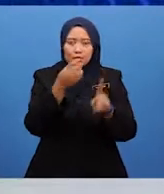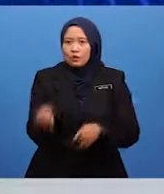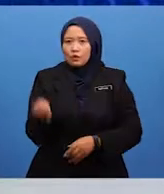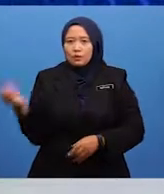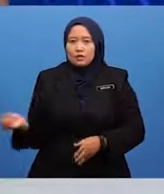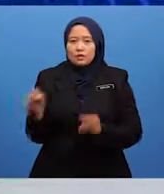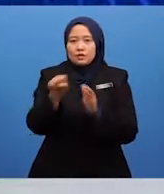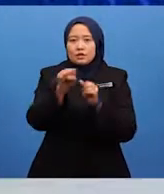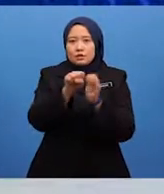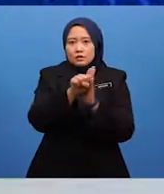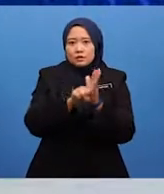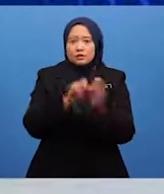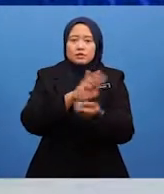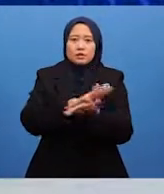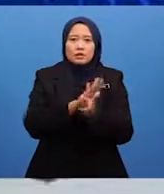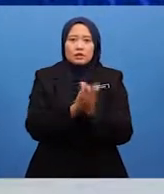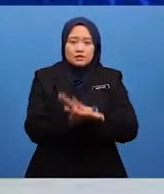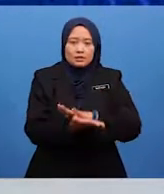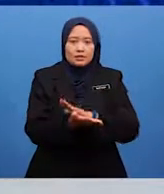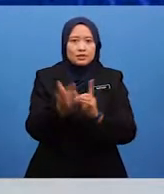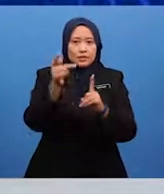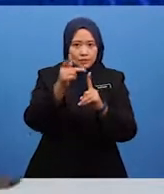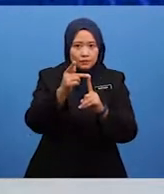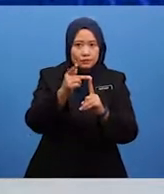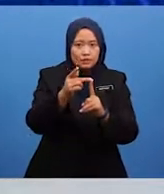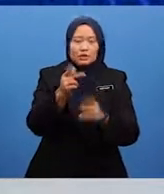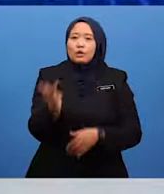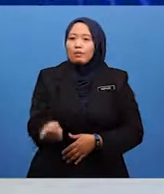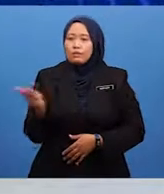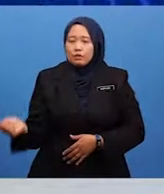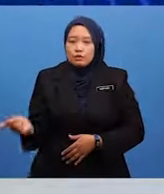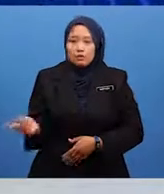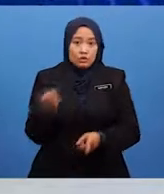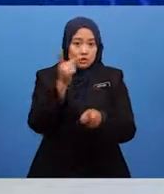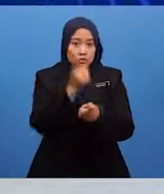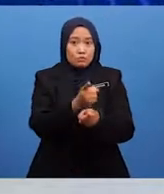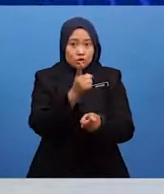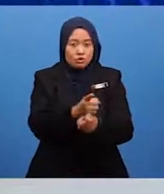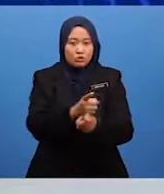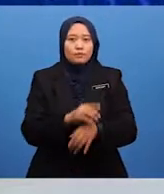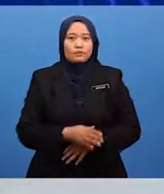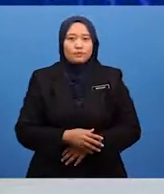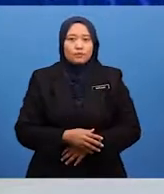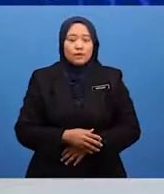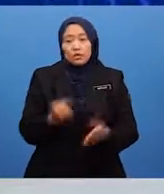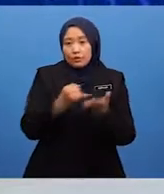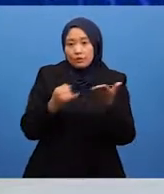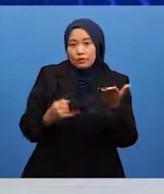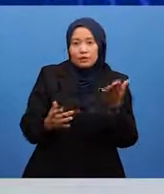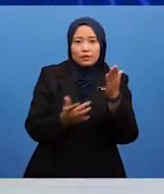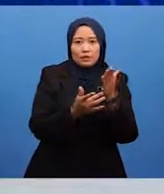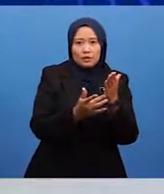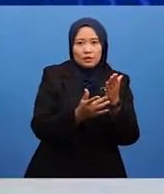kepada produk sebenarnya nah Bojonegoro lukisan teknikal juga merupakan satu proses